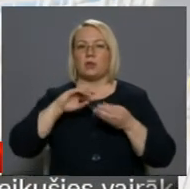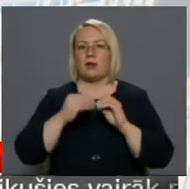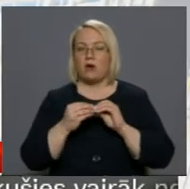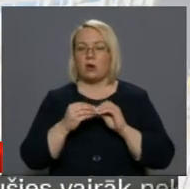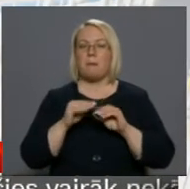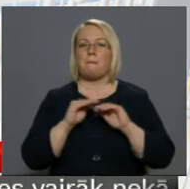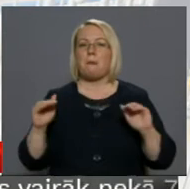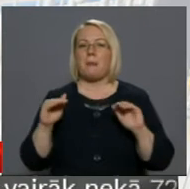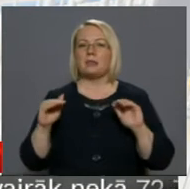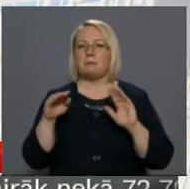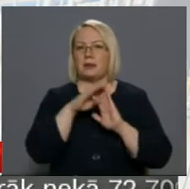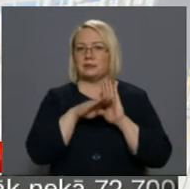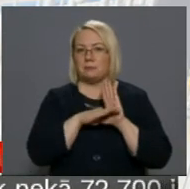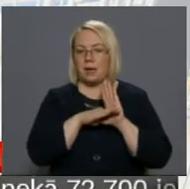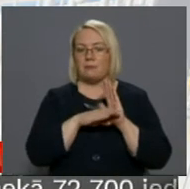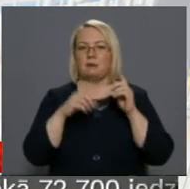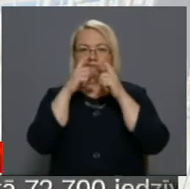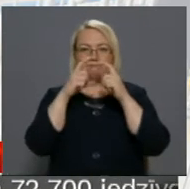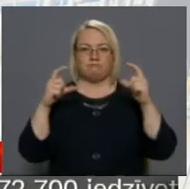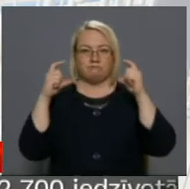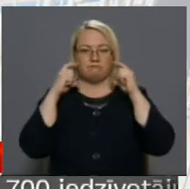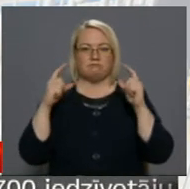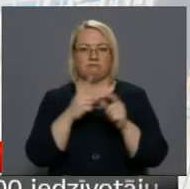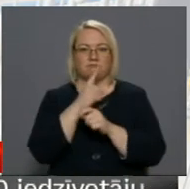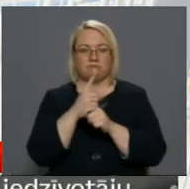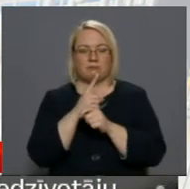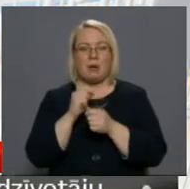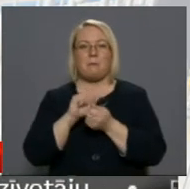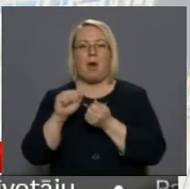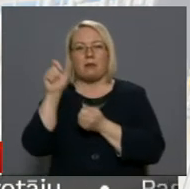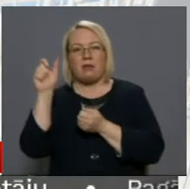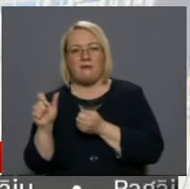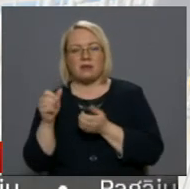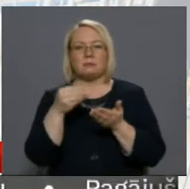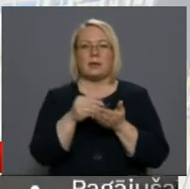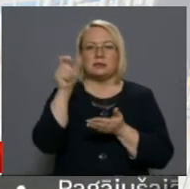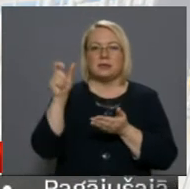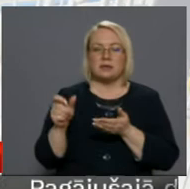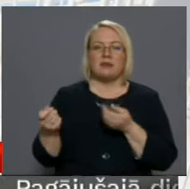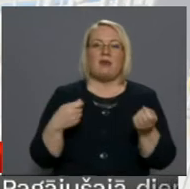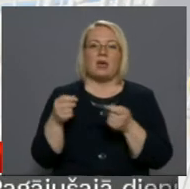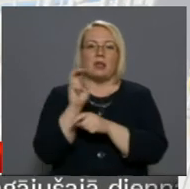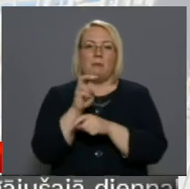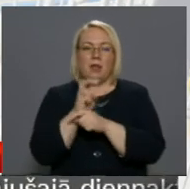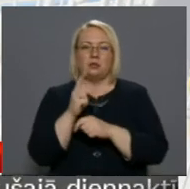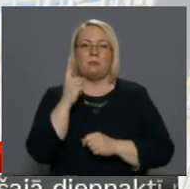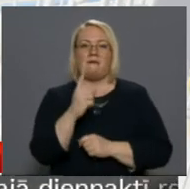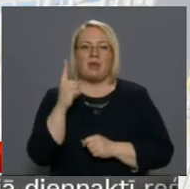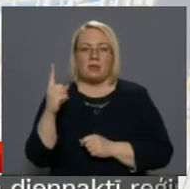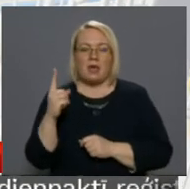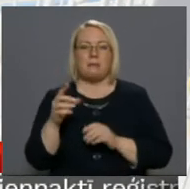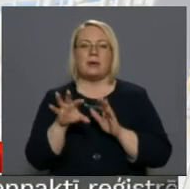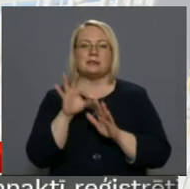vairākiem pamatprincipiem. Mutes un deguna aizsegs gan pārdevējiem, gan pircējiem, veikala apmeklēšana pa vienam, izņemot ar bērnu